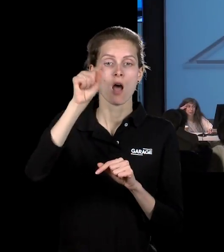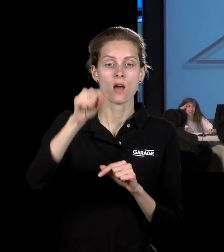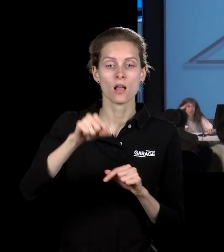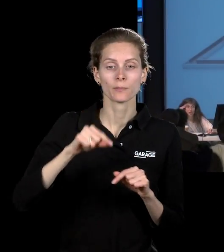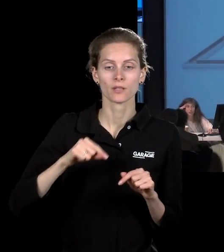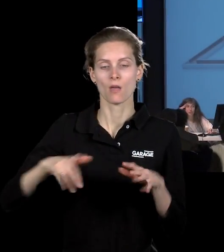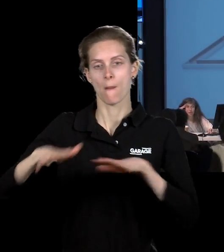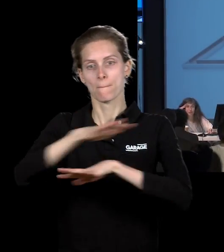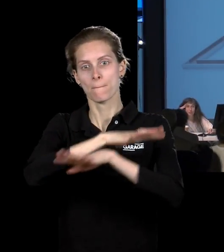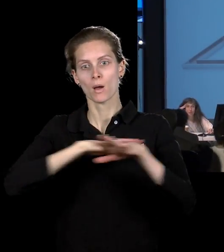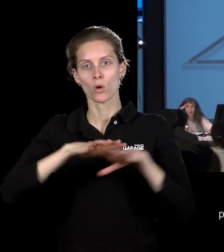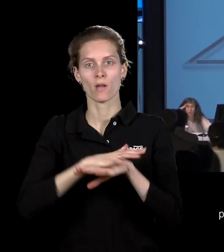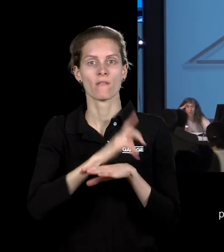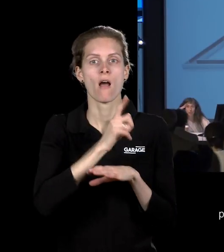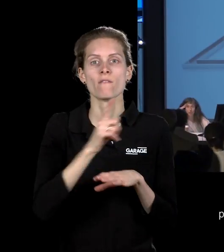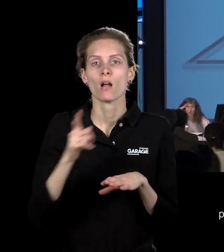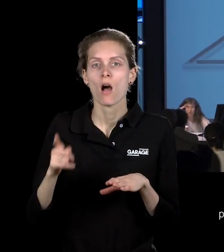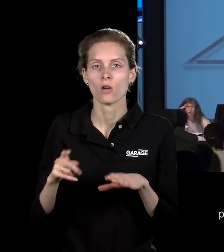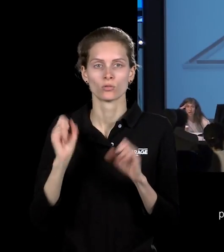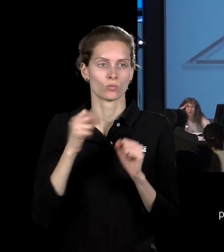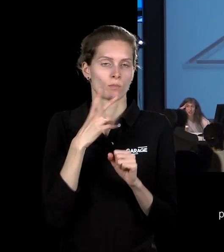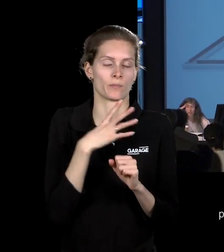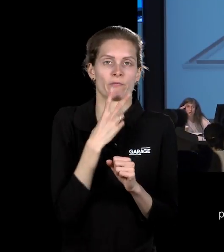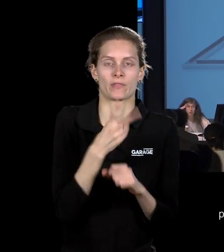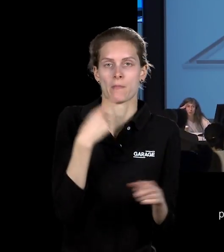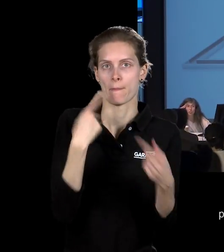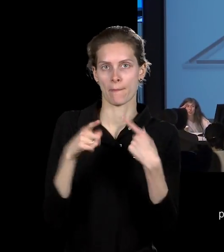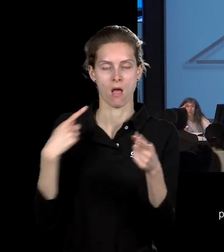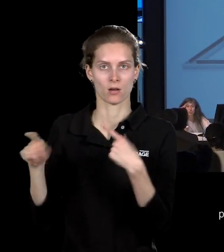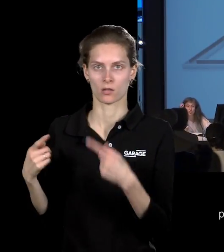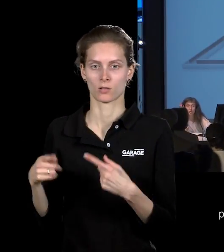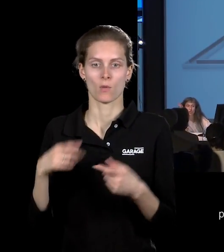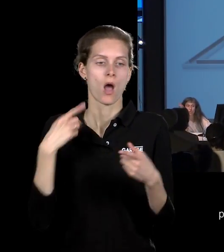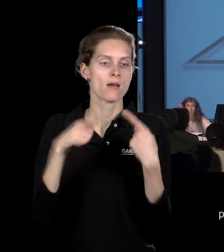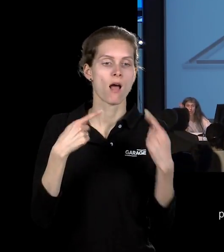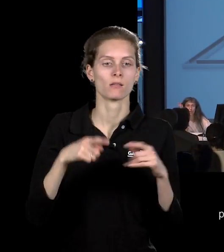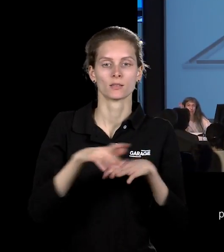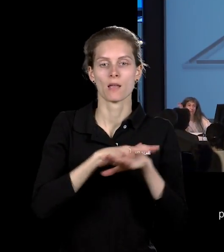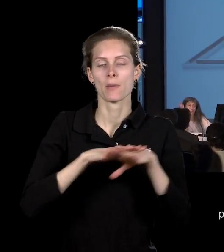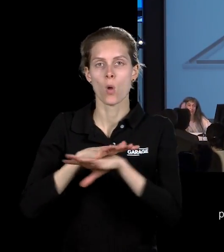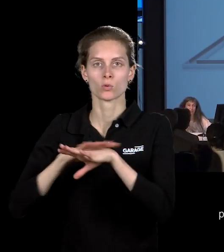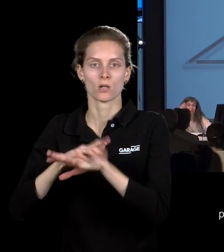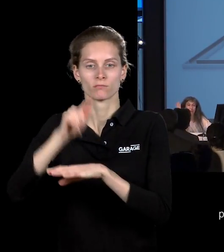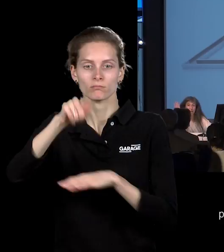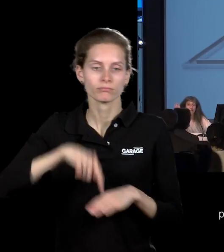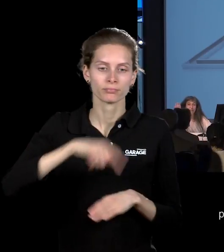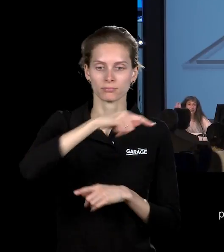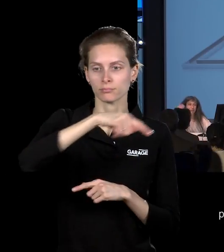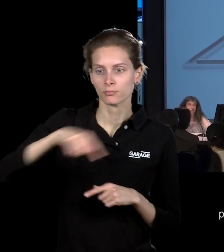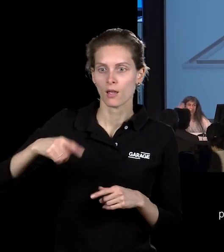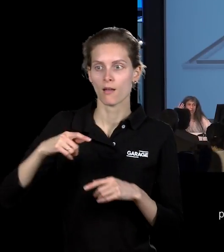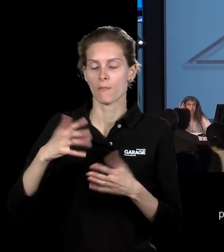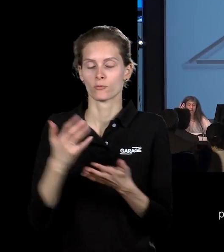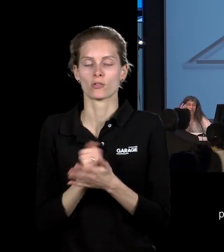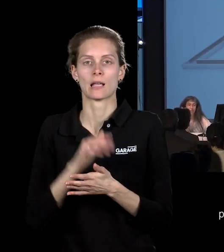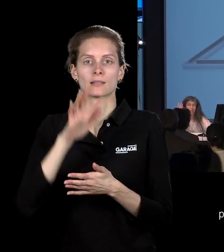пространстве они будут смотреться по-разному, и они будут размечать другую территорию, размечать другое пространство, оказываться сеткой,